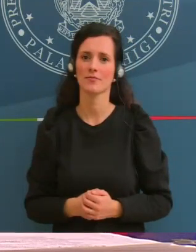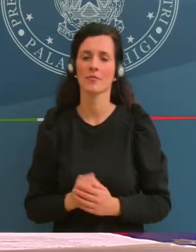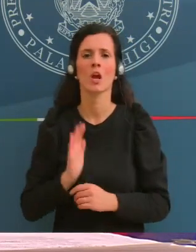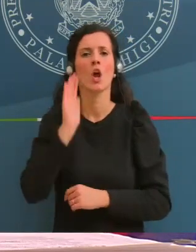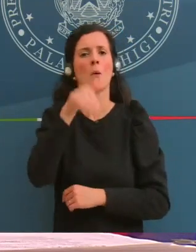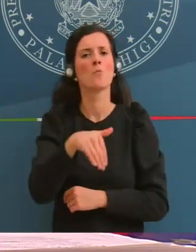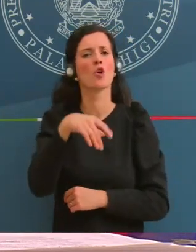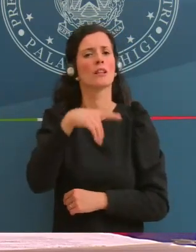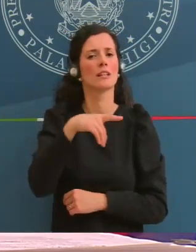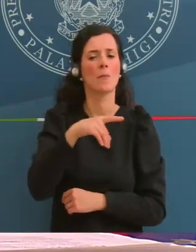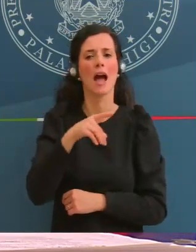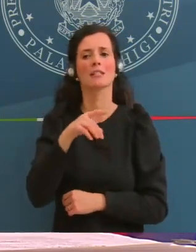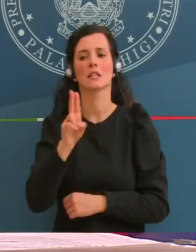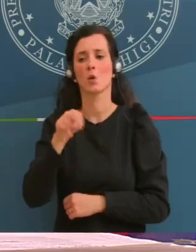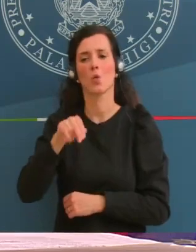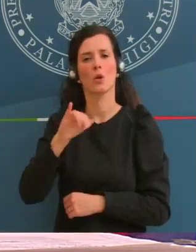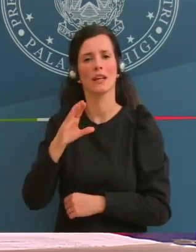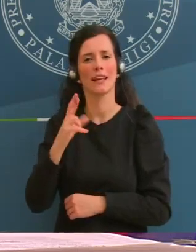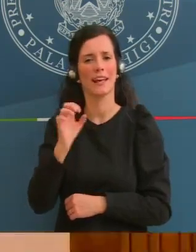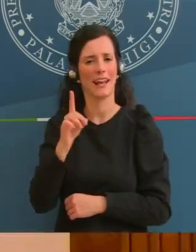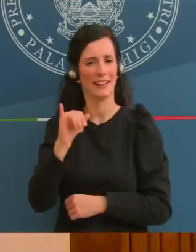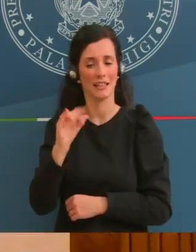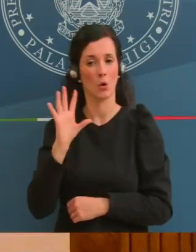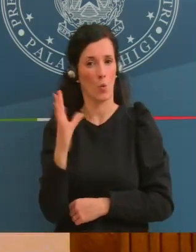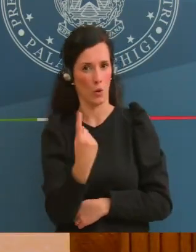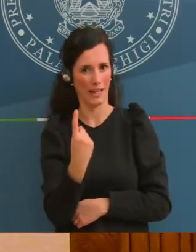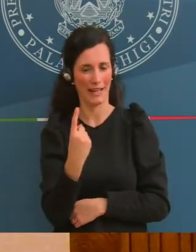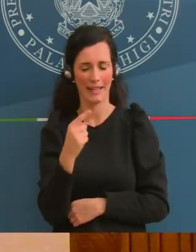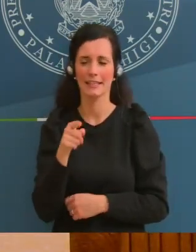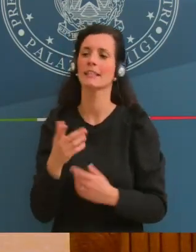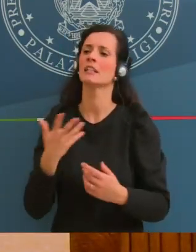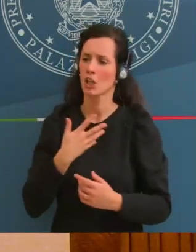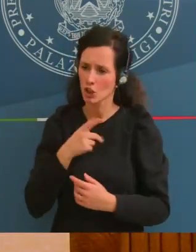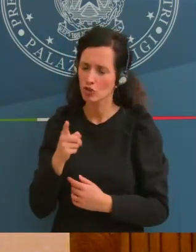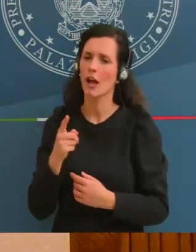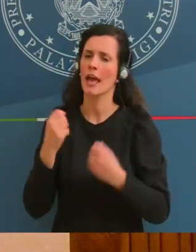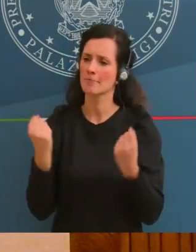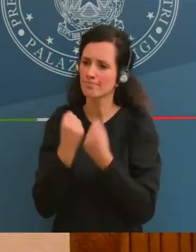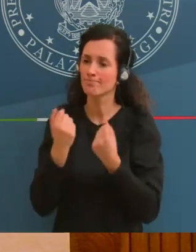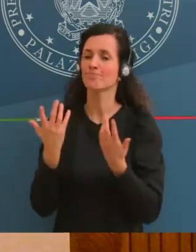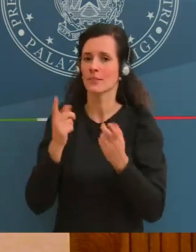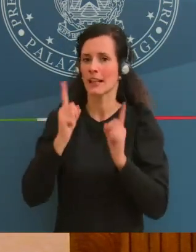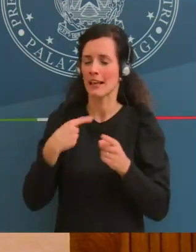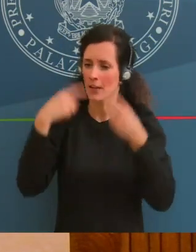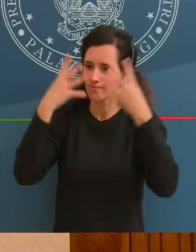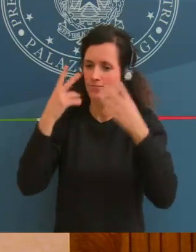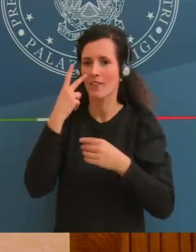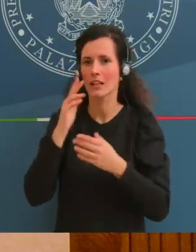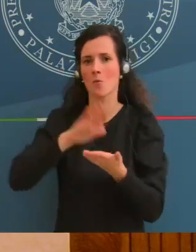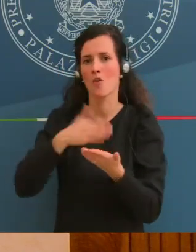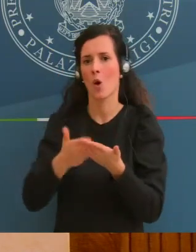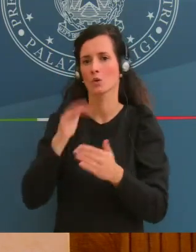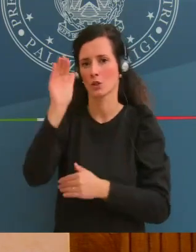valuteremo grazie ultima domanda quindi agenzia nuova bivio